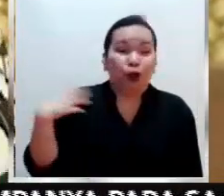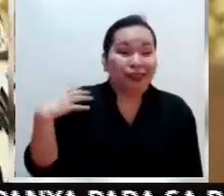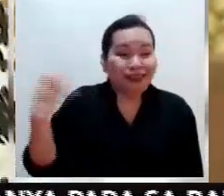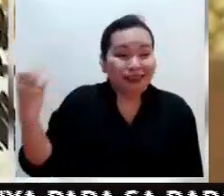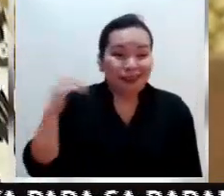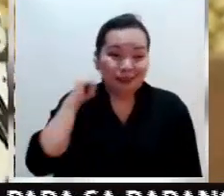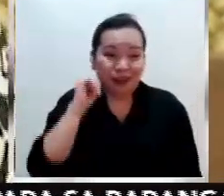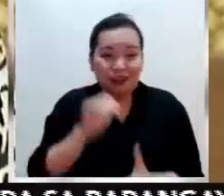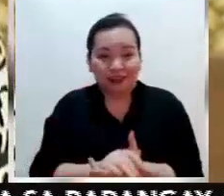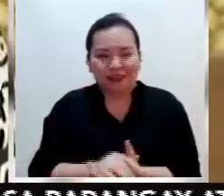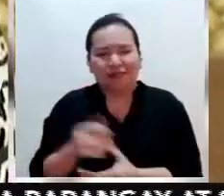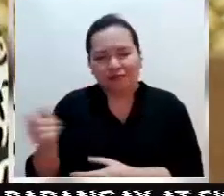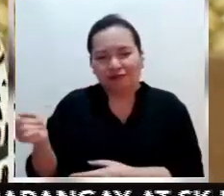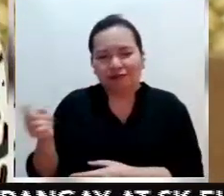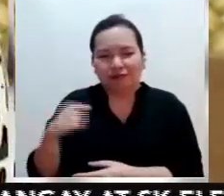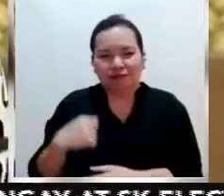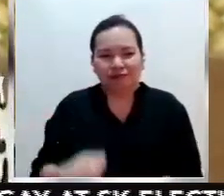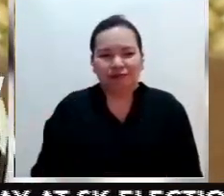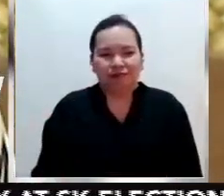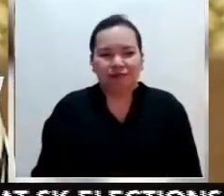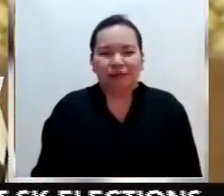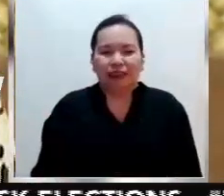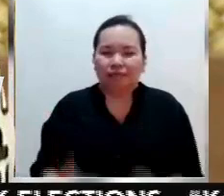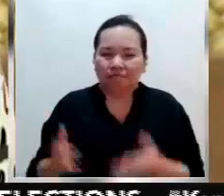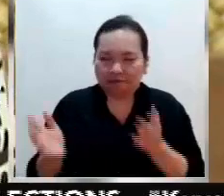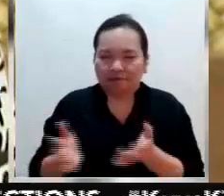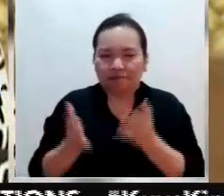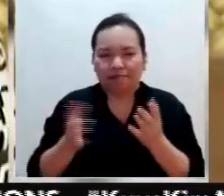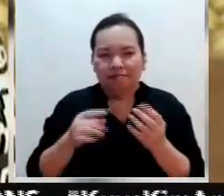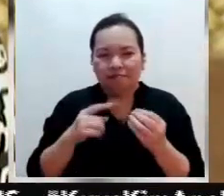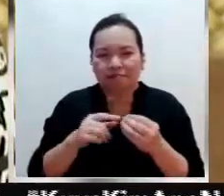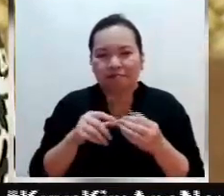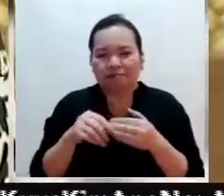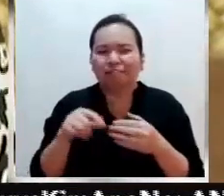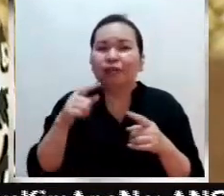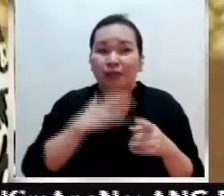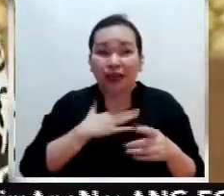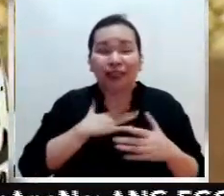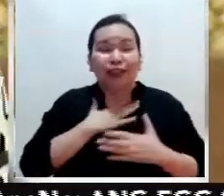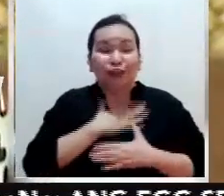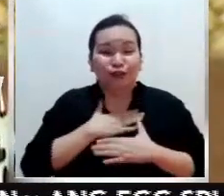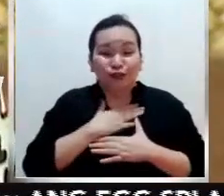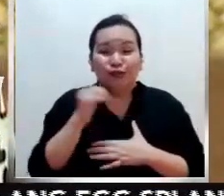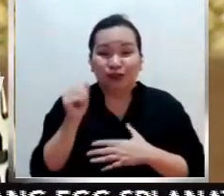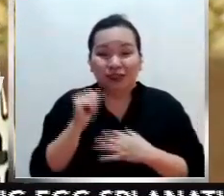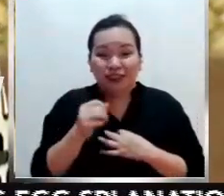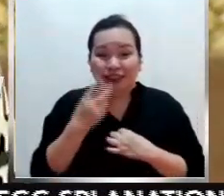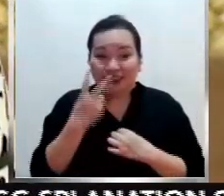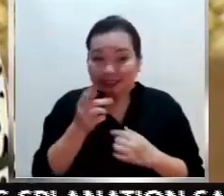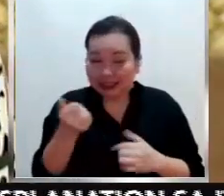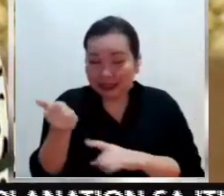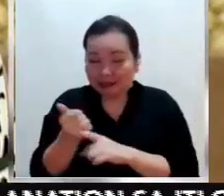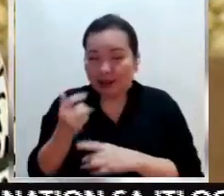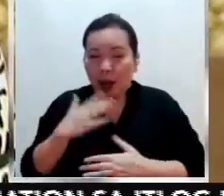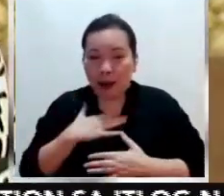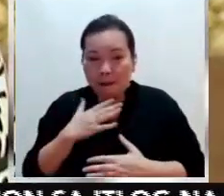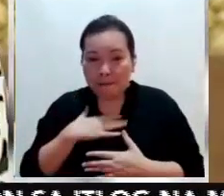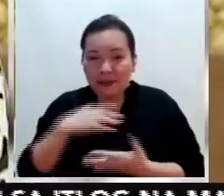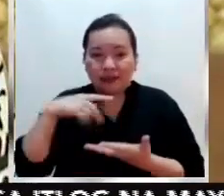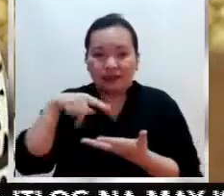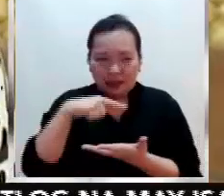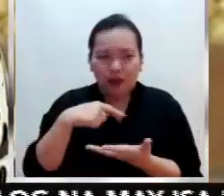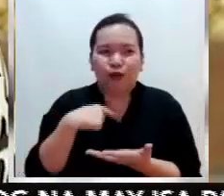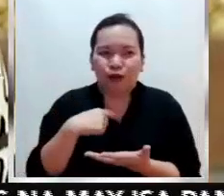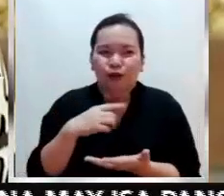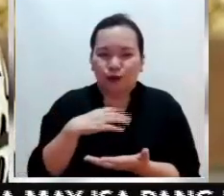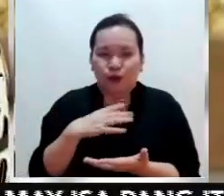siya talaga yung promotor pagdating dyan. Pero nai-enjoy ko kasi na makikita siyang masaya na sumasayaw. So, whenever niyayaya